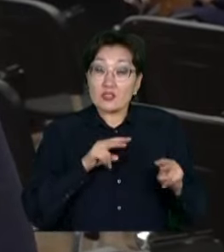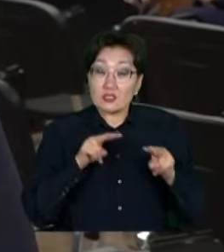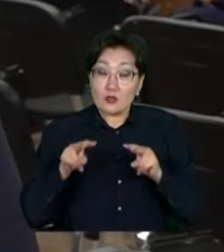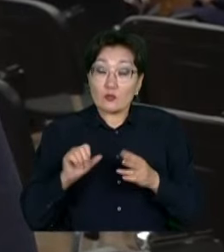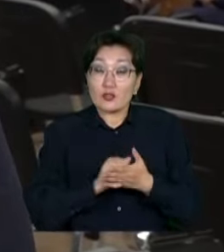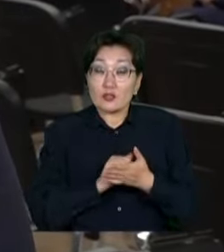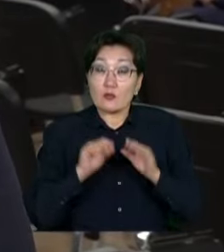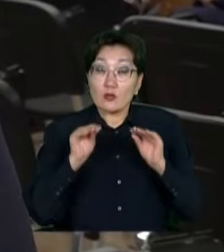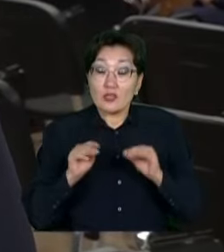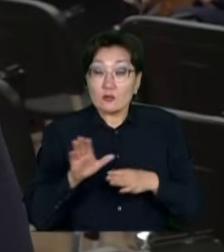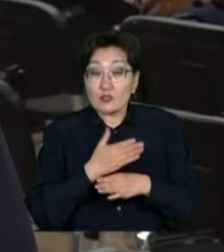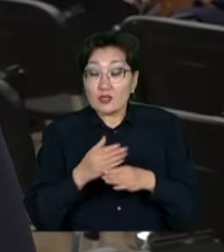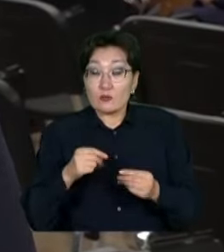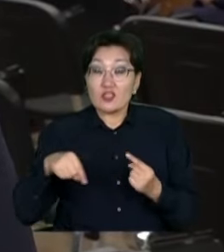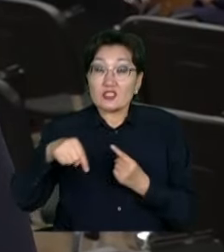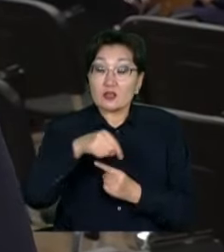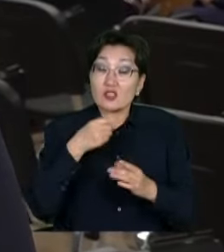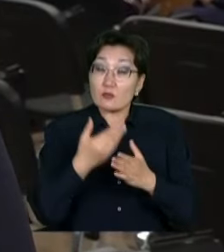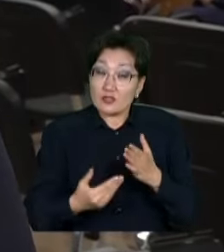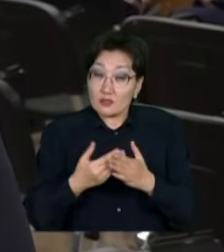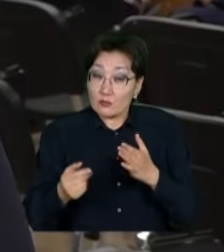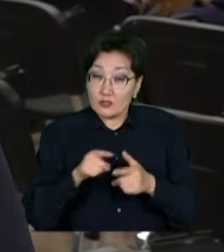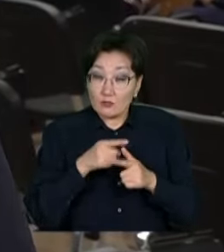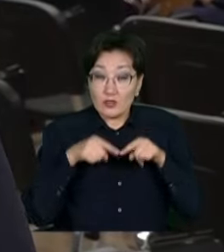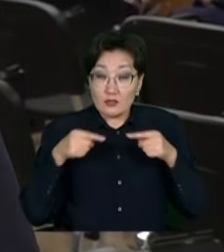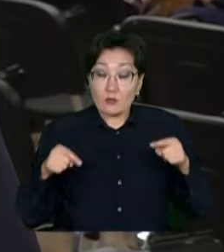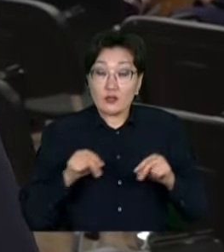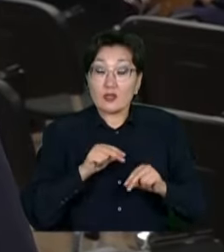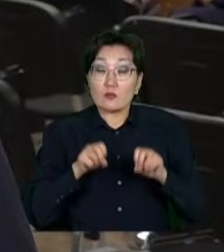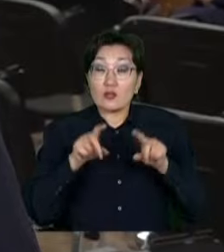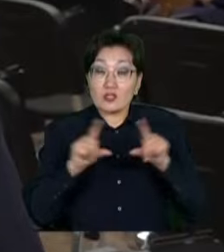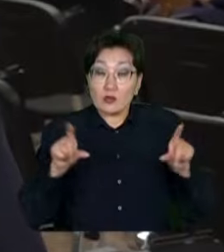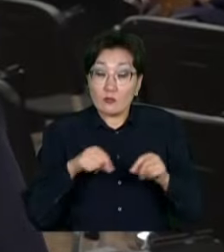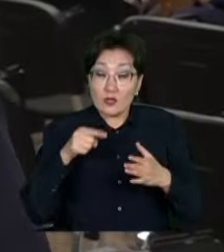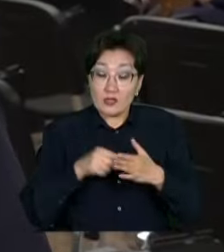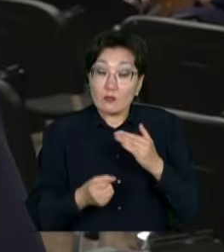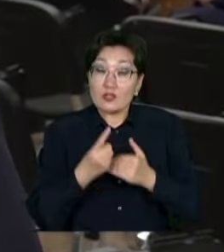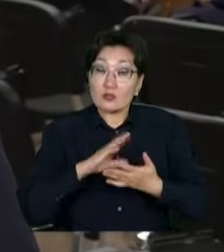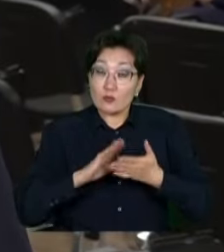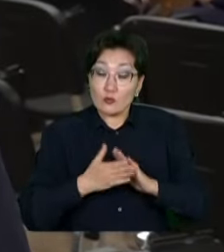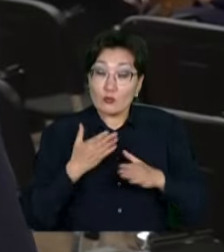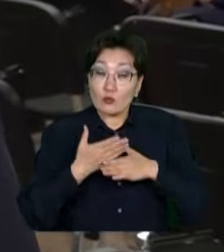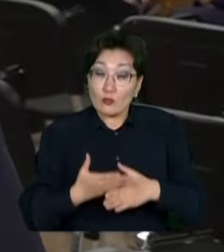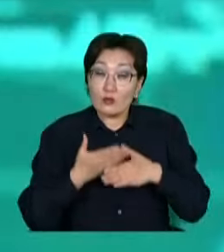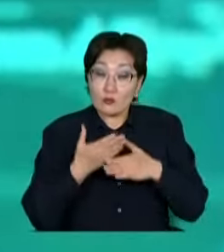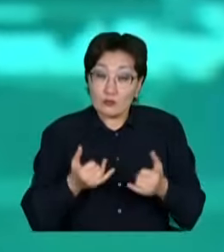актісін жүргізгеннен бөлік, инвесторларға кеңес беріп, немесе басқа құзыретті органдармен мәселе туындаса көмек